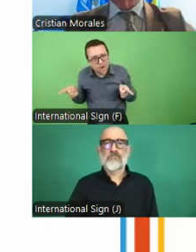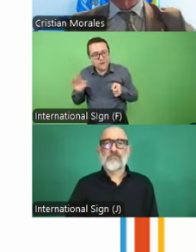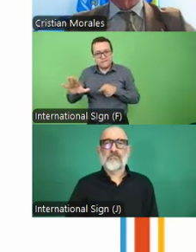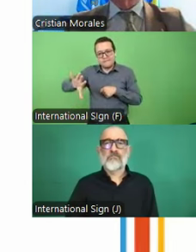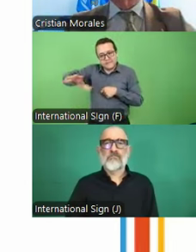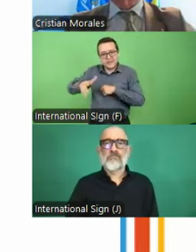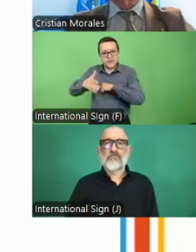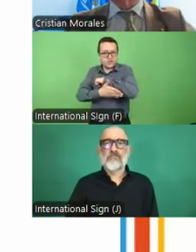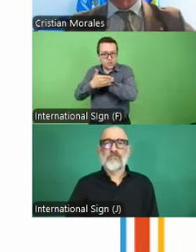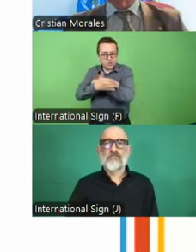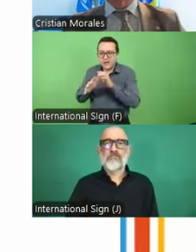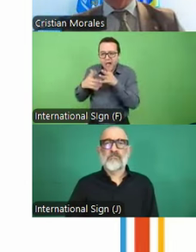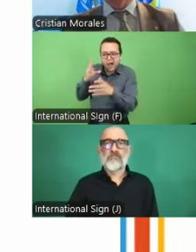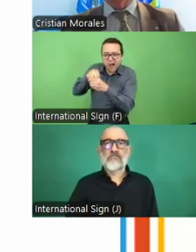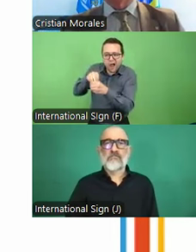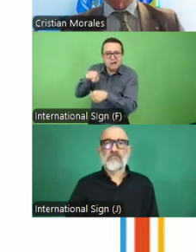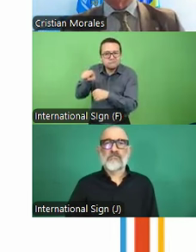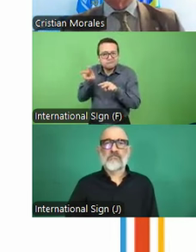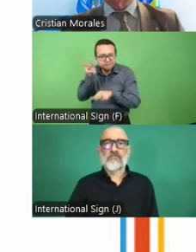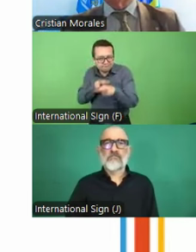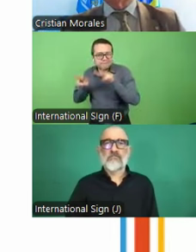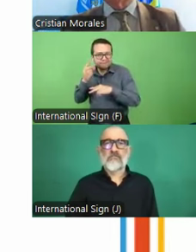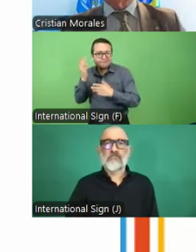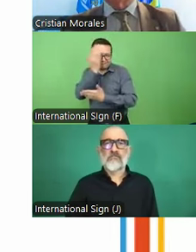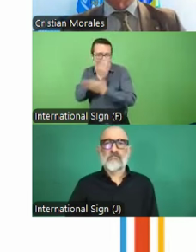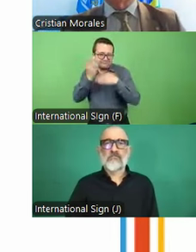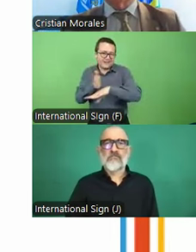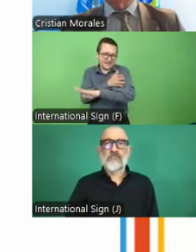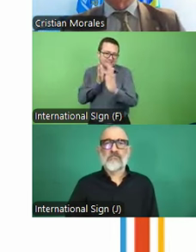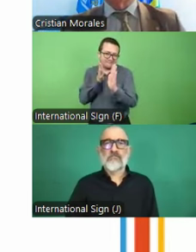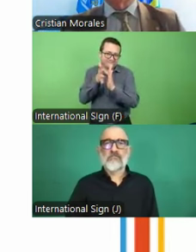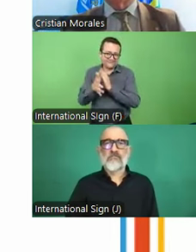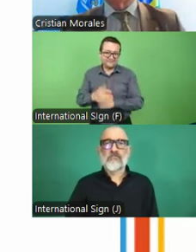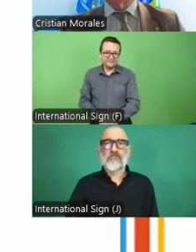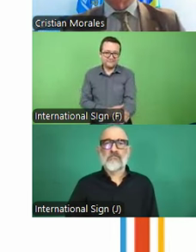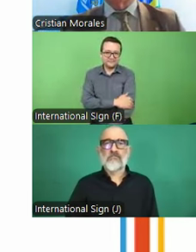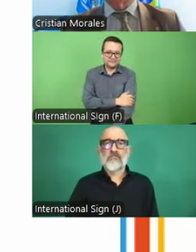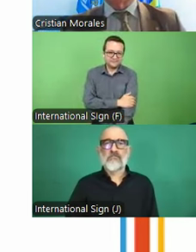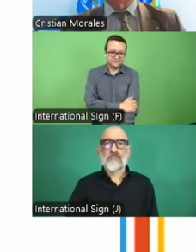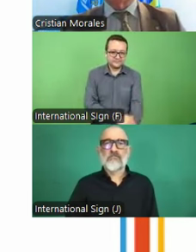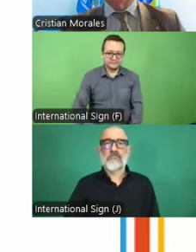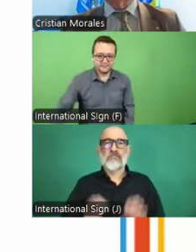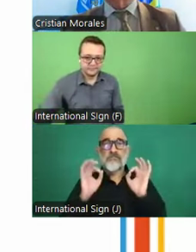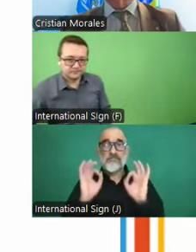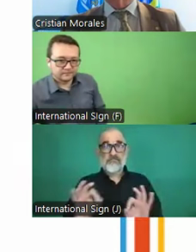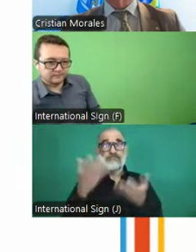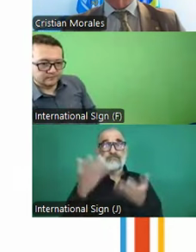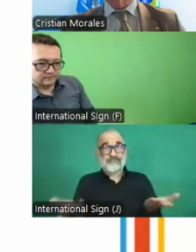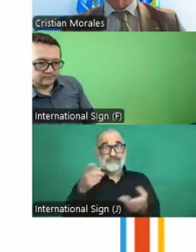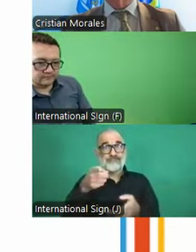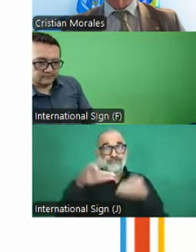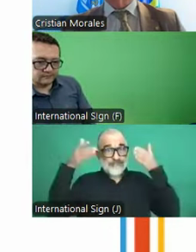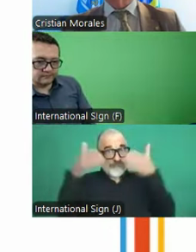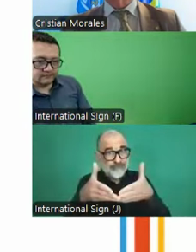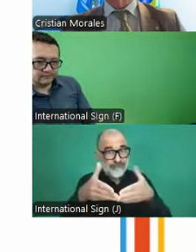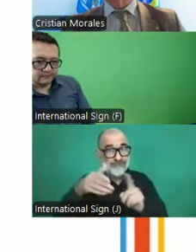pays este et análisis faire aussi integrado que une les comenté analyse au sein previamente. des pays. Bueno, el foco en el contexto, el foco